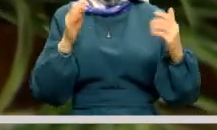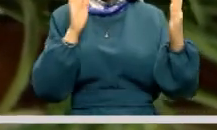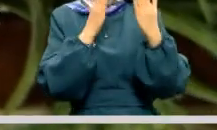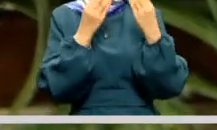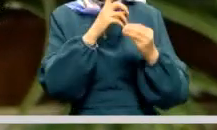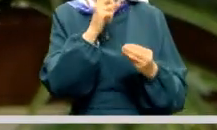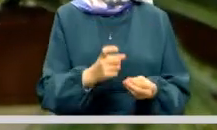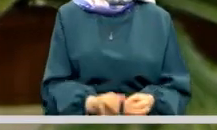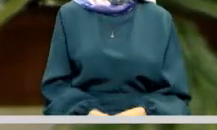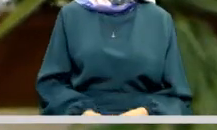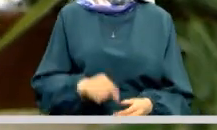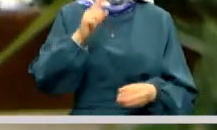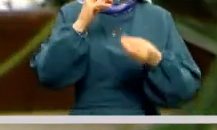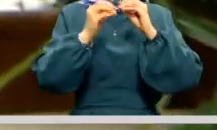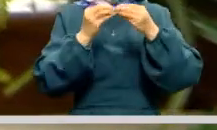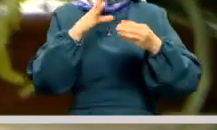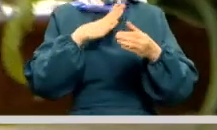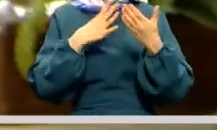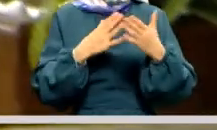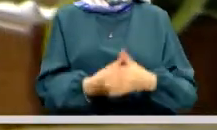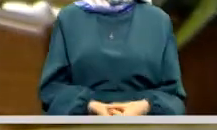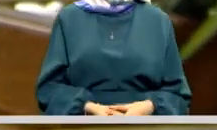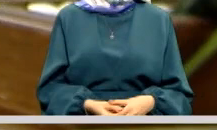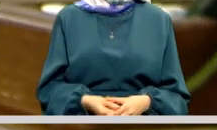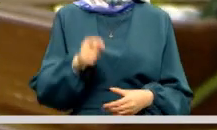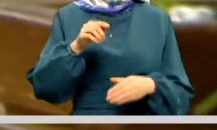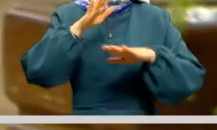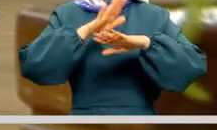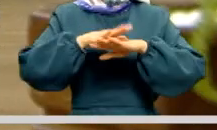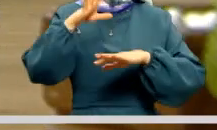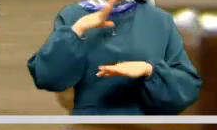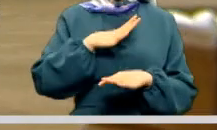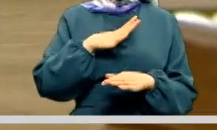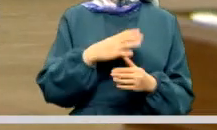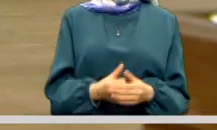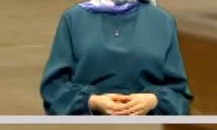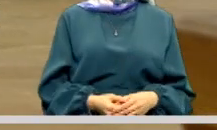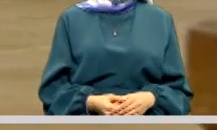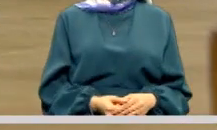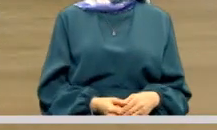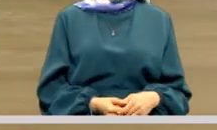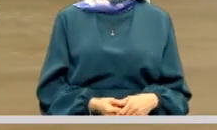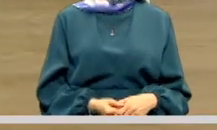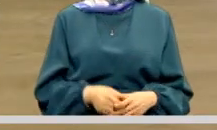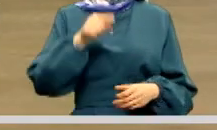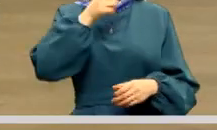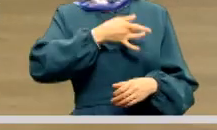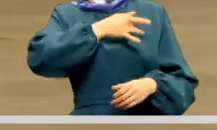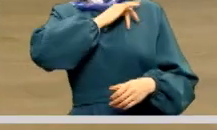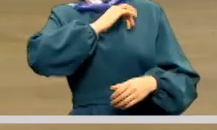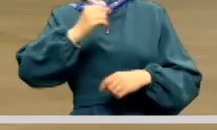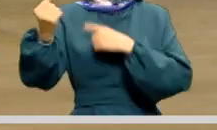bu noktada bir takım sıkıntılarımız var Eğer bunu yapabiliyor isek O zaman o imanın